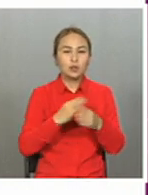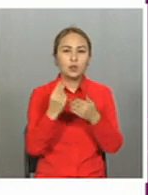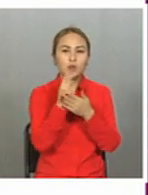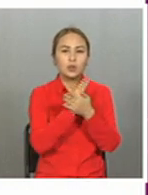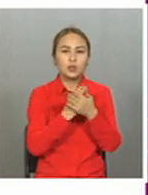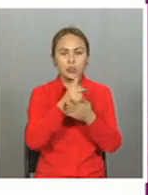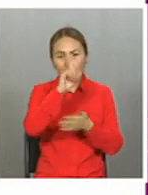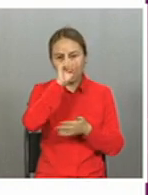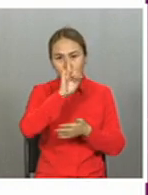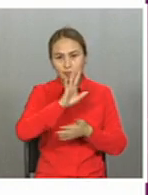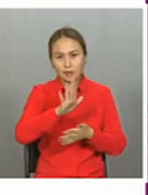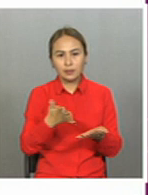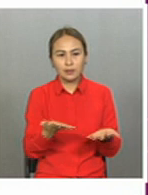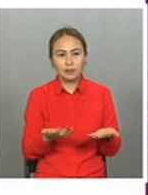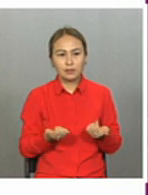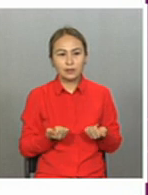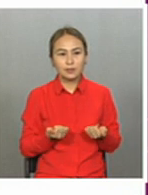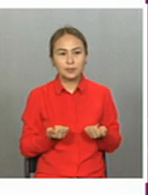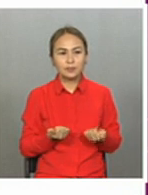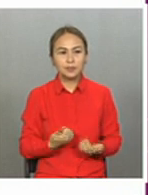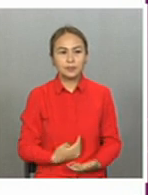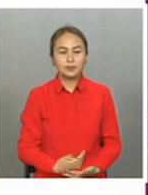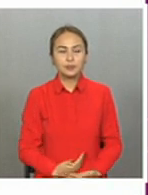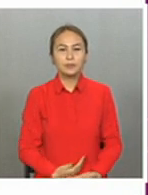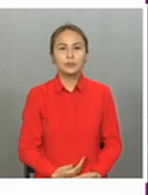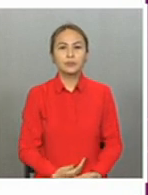Қазақстанның халық суретшісі атағын алды.